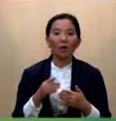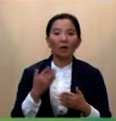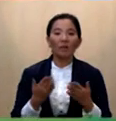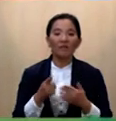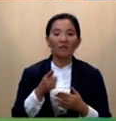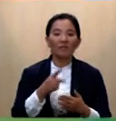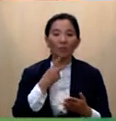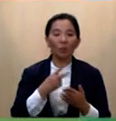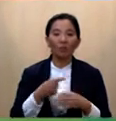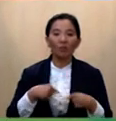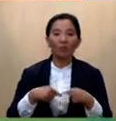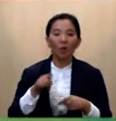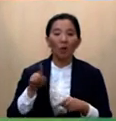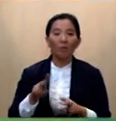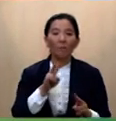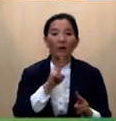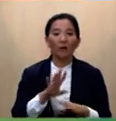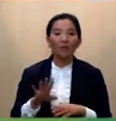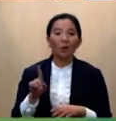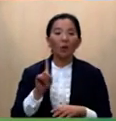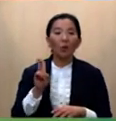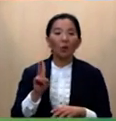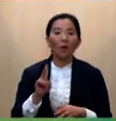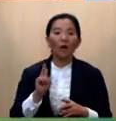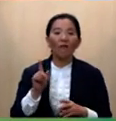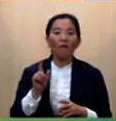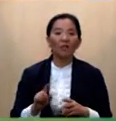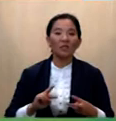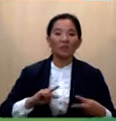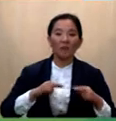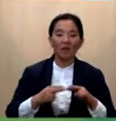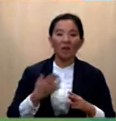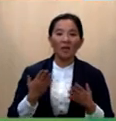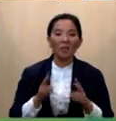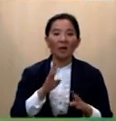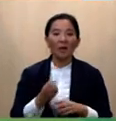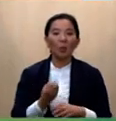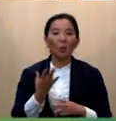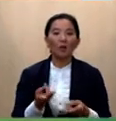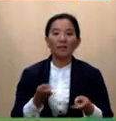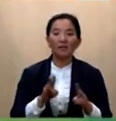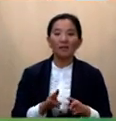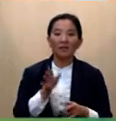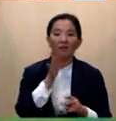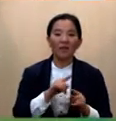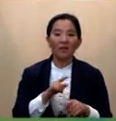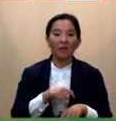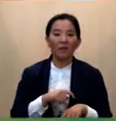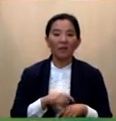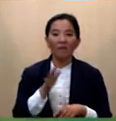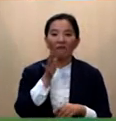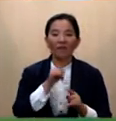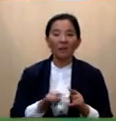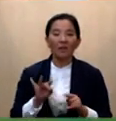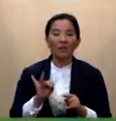если смотрите футбол, он показывает, кто кого заменяет, либо пока сколько осталось времени.